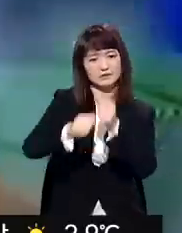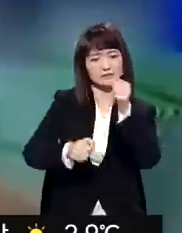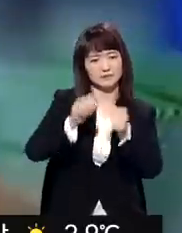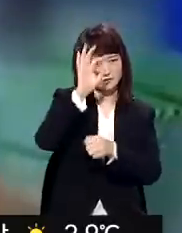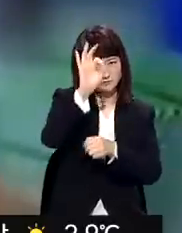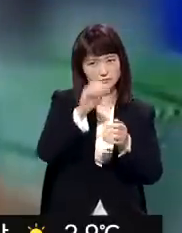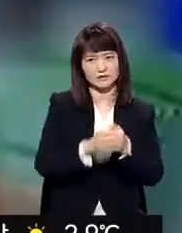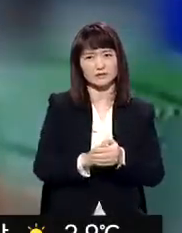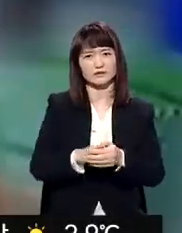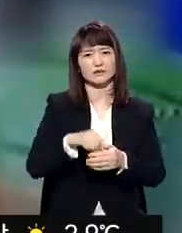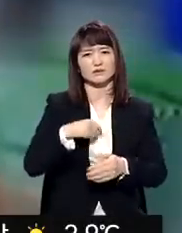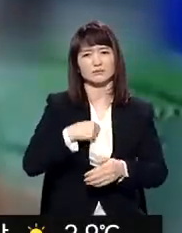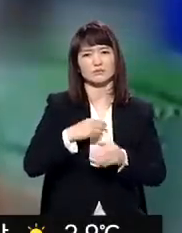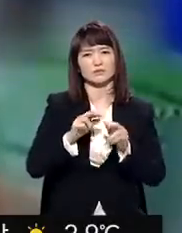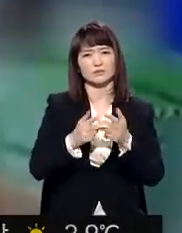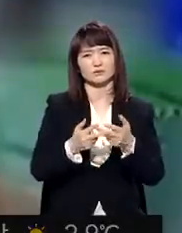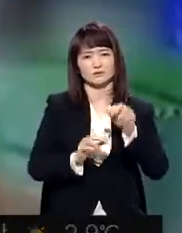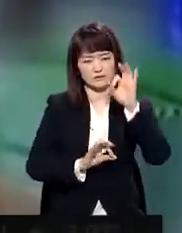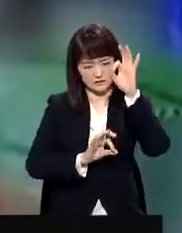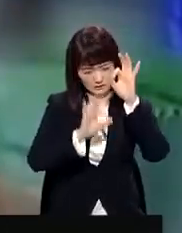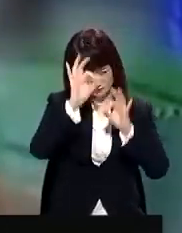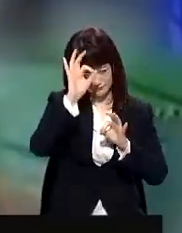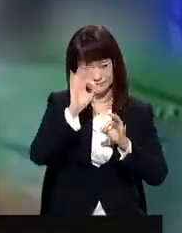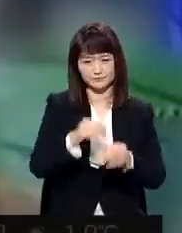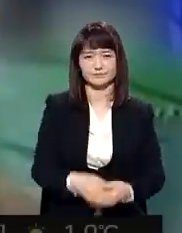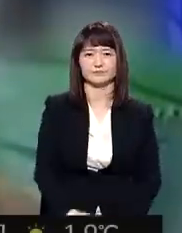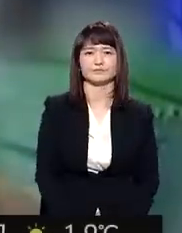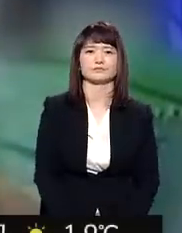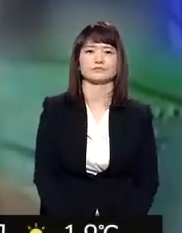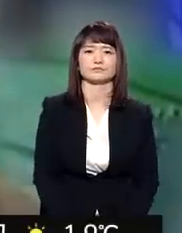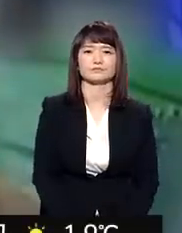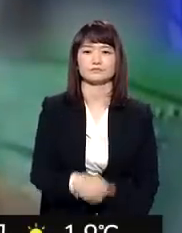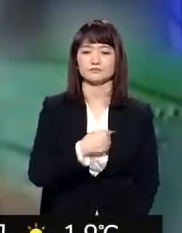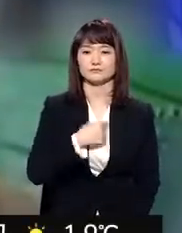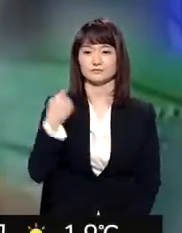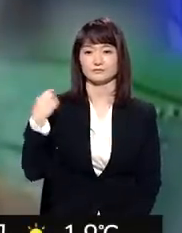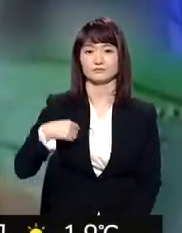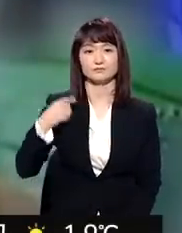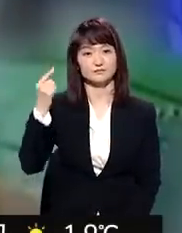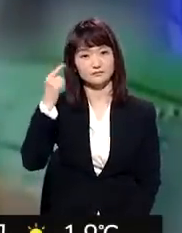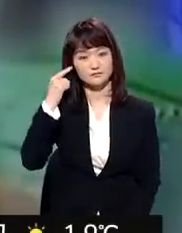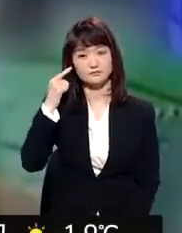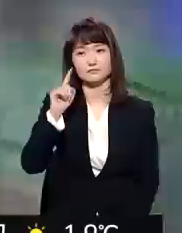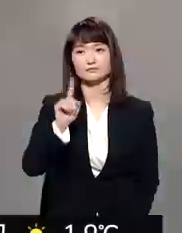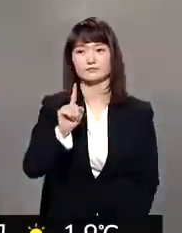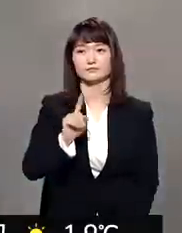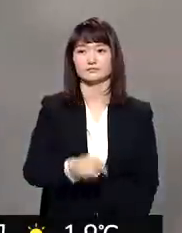봤을 때는 그러니까요 알겠습니다 계속해서 중국 이어갑니다